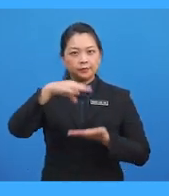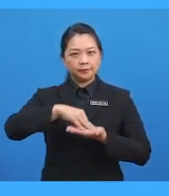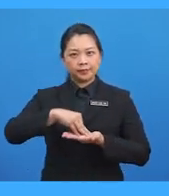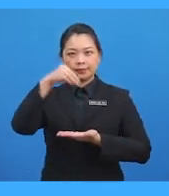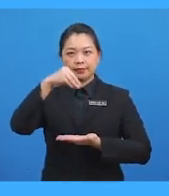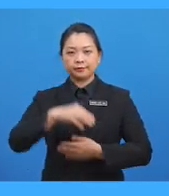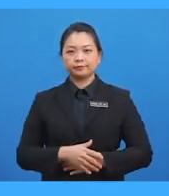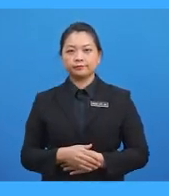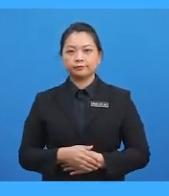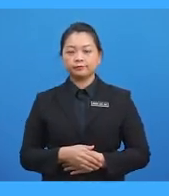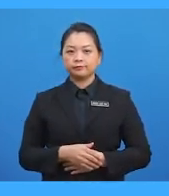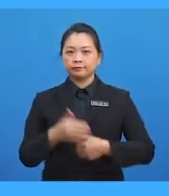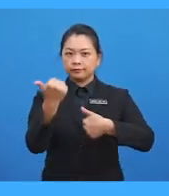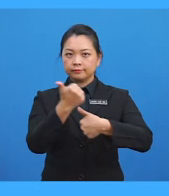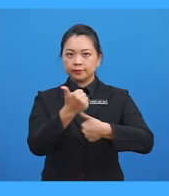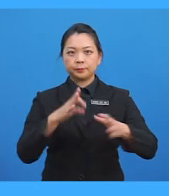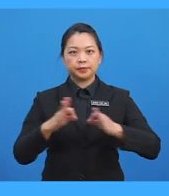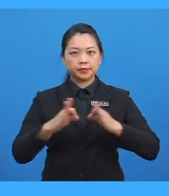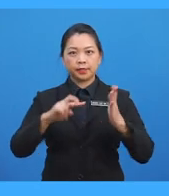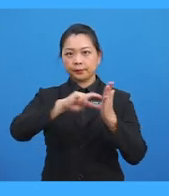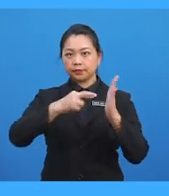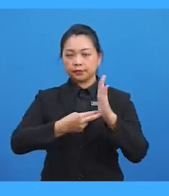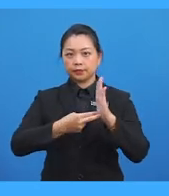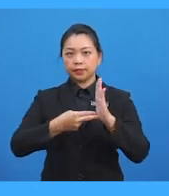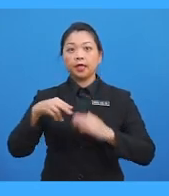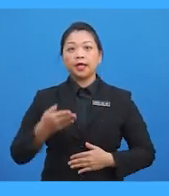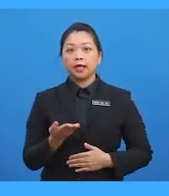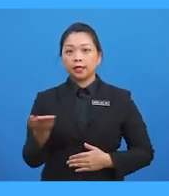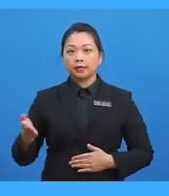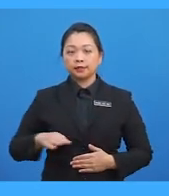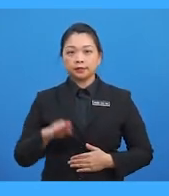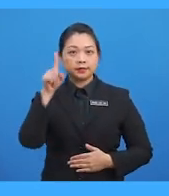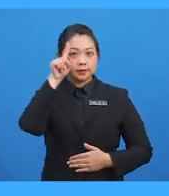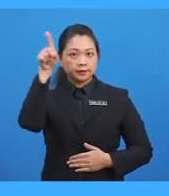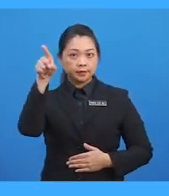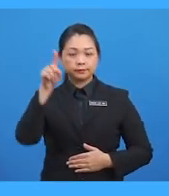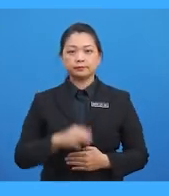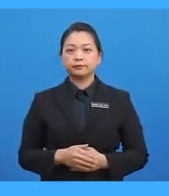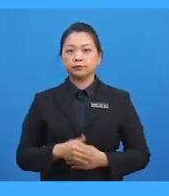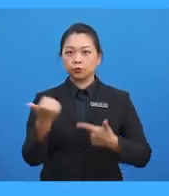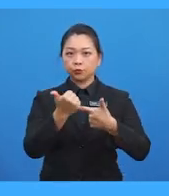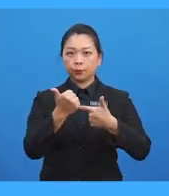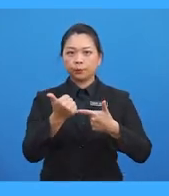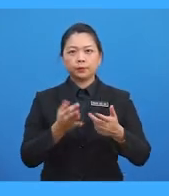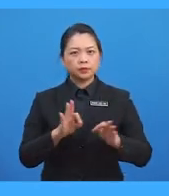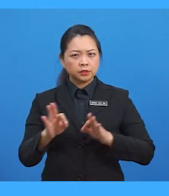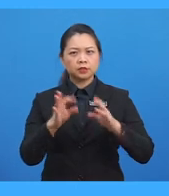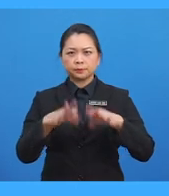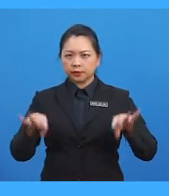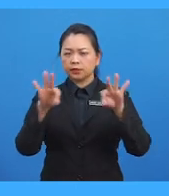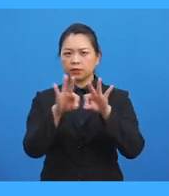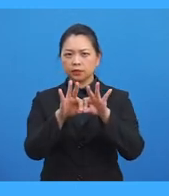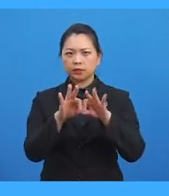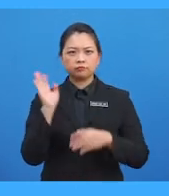tentang 1. Menerangkan definisi harta intelek. 2. Menerangkan kepentingan harta intelek.